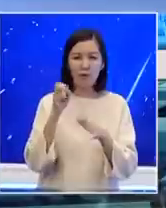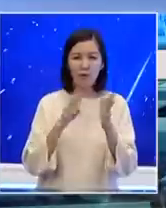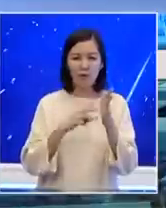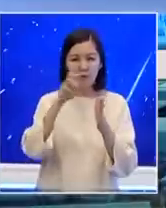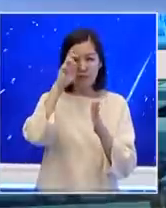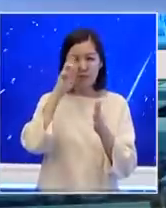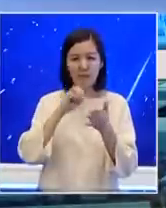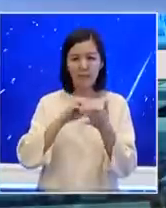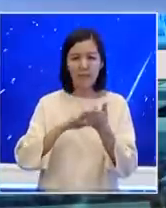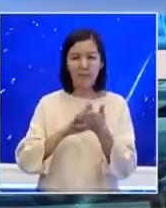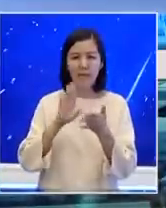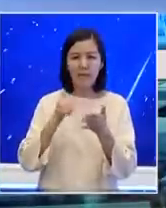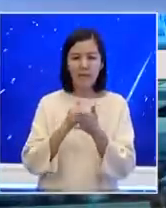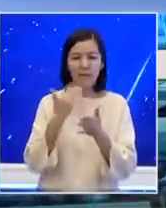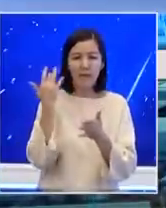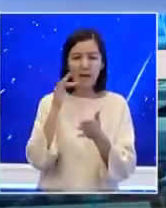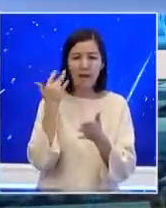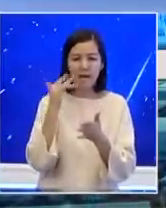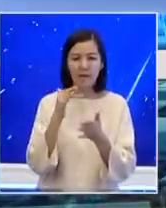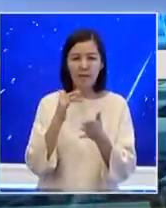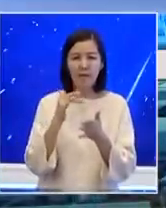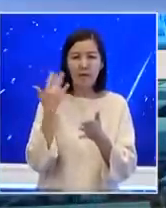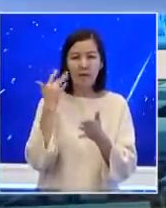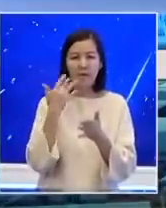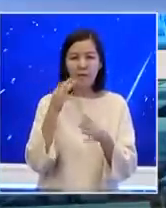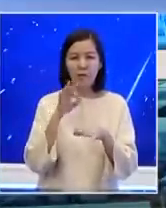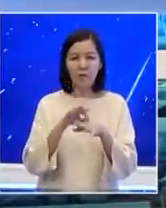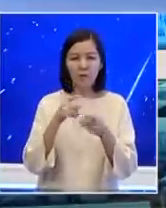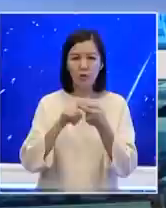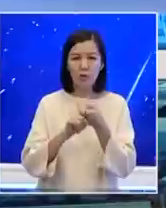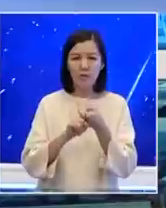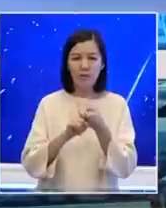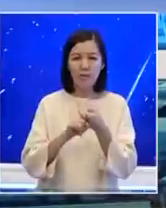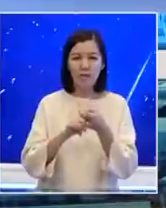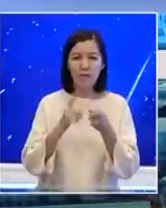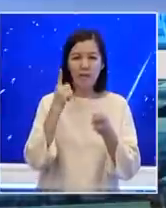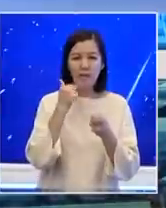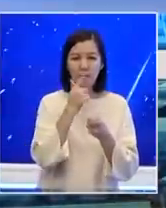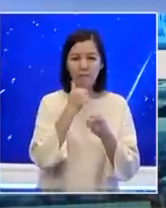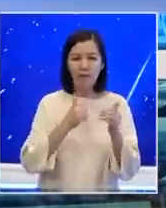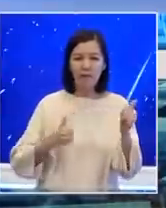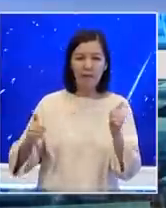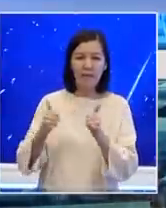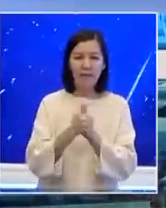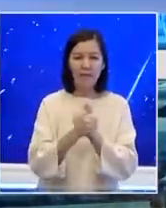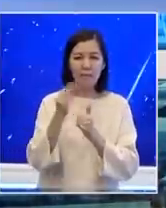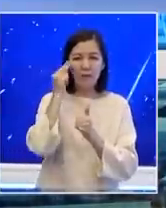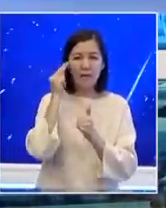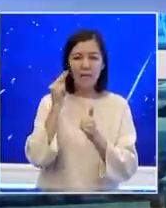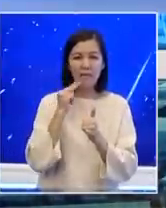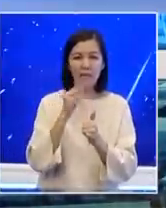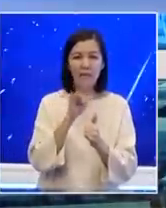елде тіркелген. Негізгісі ақш елі. Құрама Штатта коронавирус жұқтырғандар саны Испаниядан асып түсті. Аспан асты елі